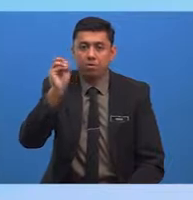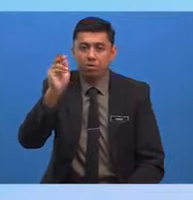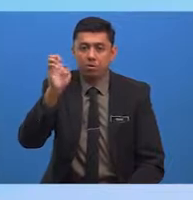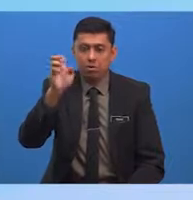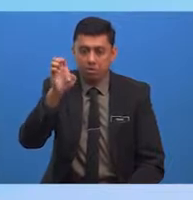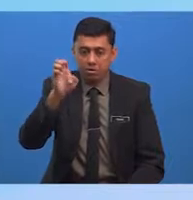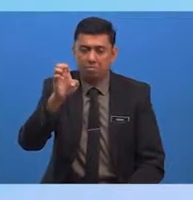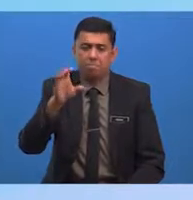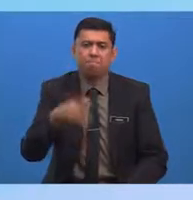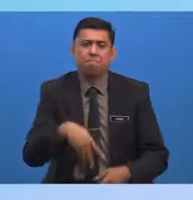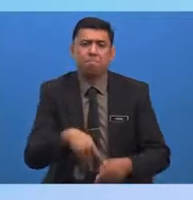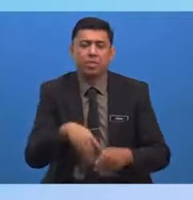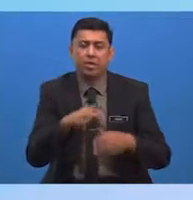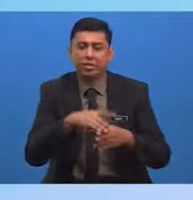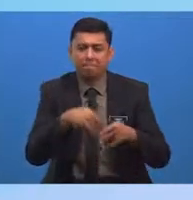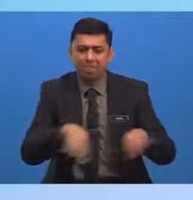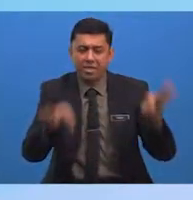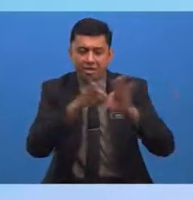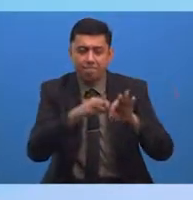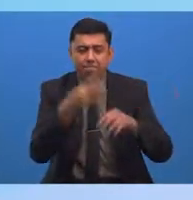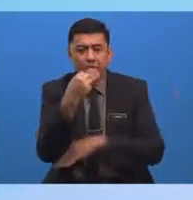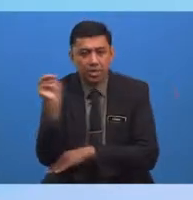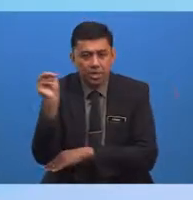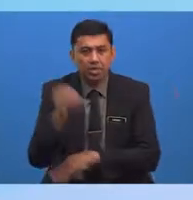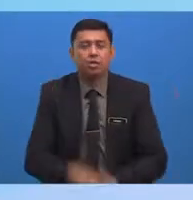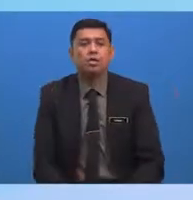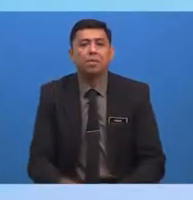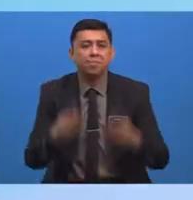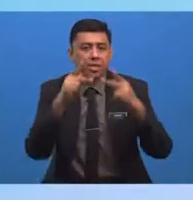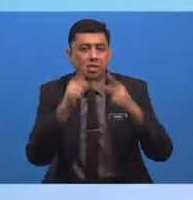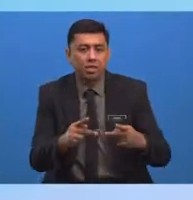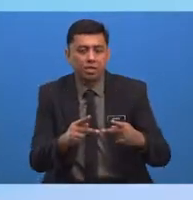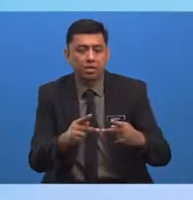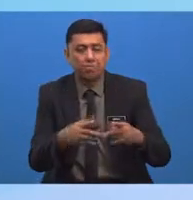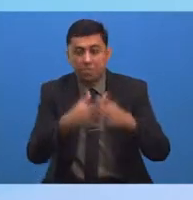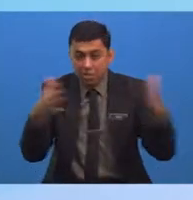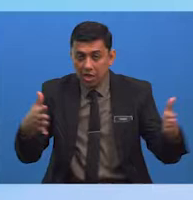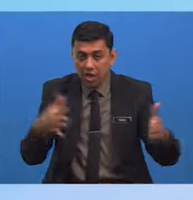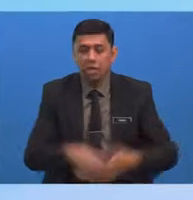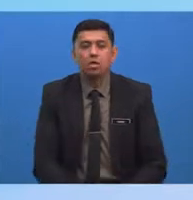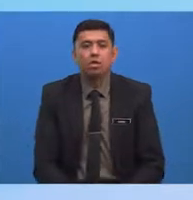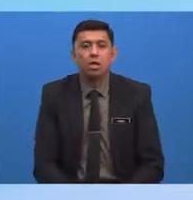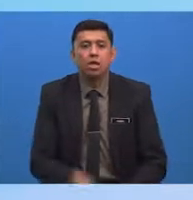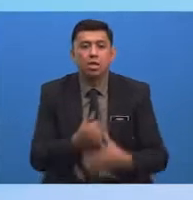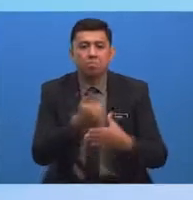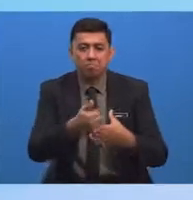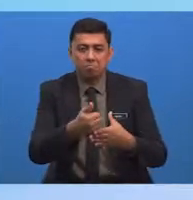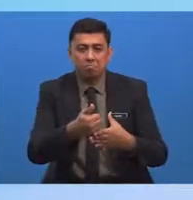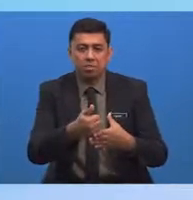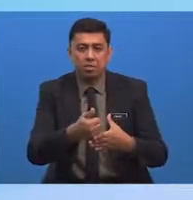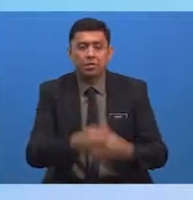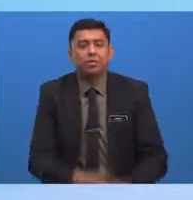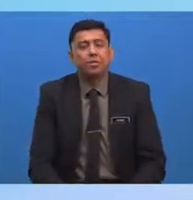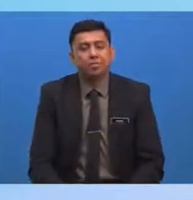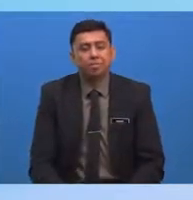pihak dan kepentingan mereka. Pengekalan pembesar tempatan di Sarawak telah melibatkan kalangan pembesar tempatan